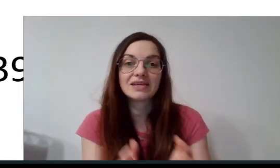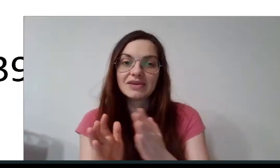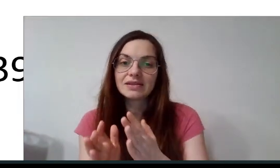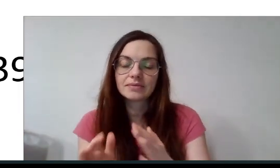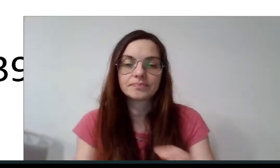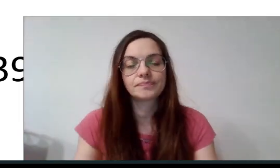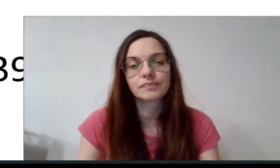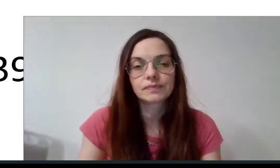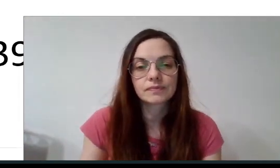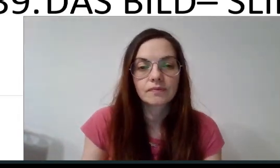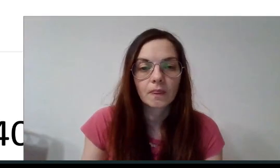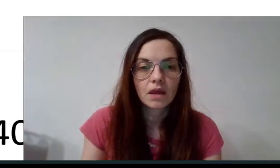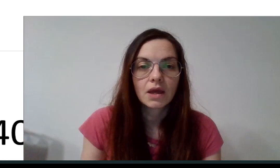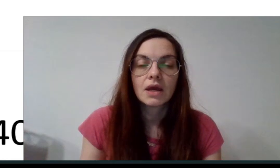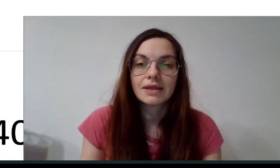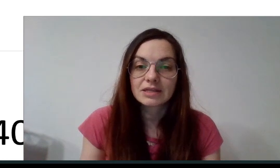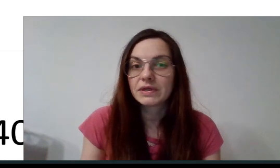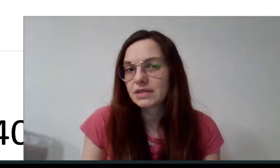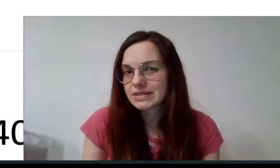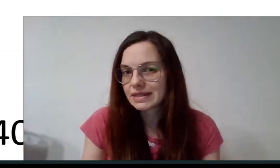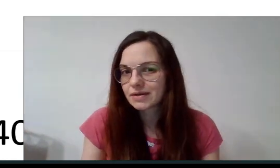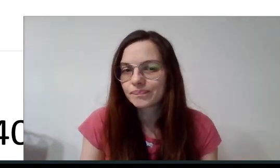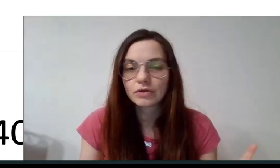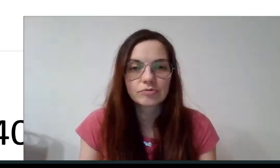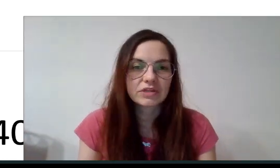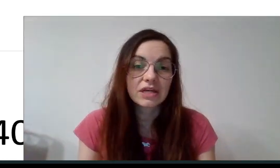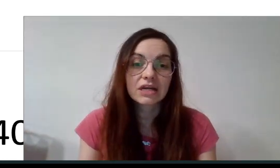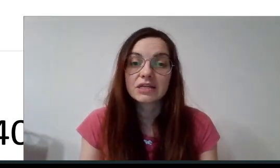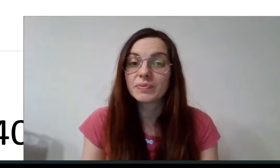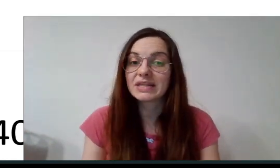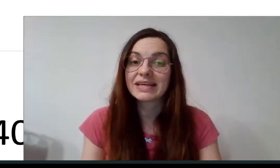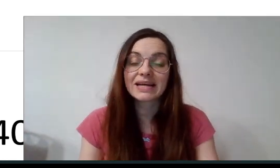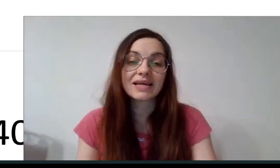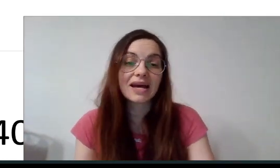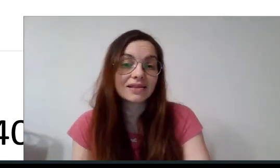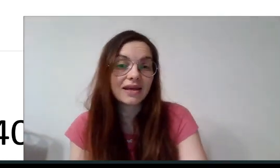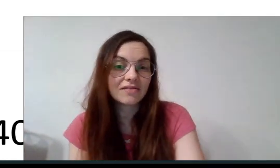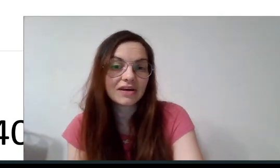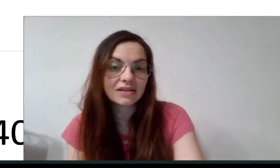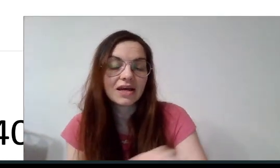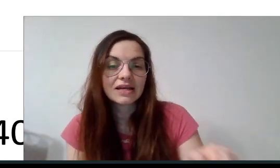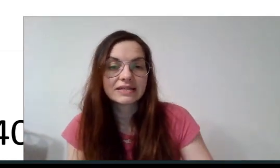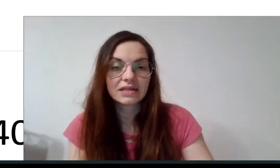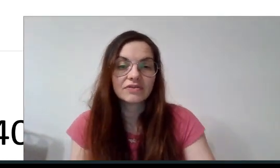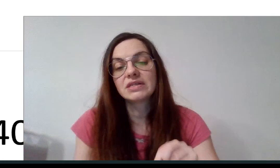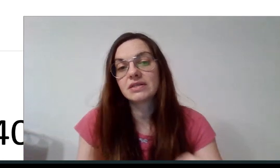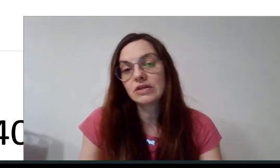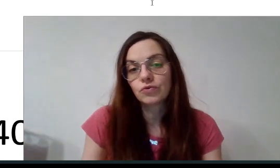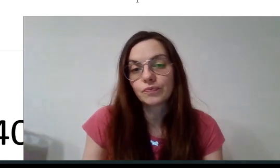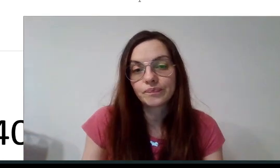Wand. Das Bild je slika. To smo sad rekli, das Bild hängt an der Wand. Slika visi na